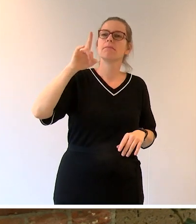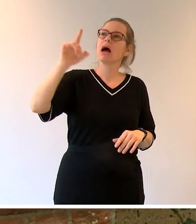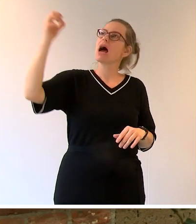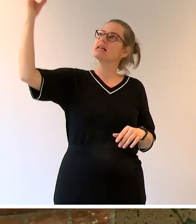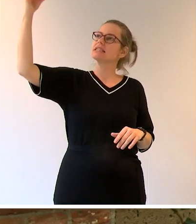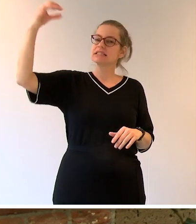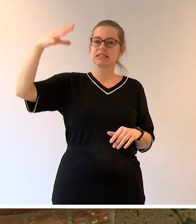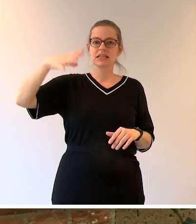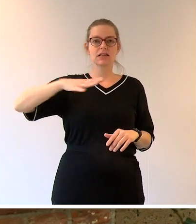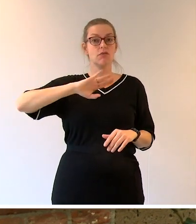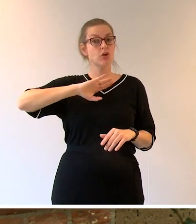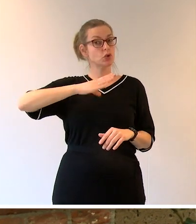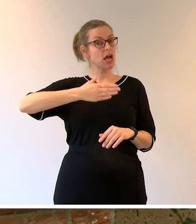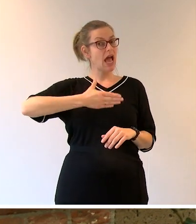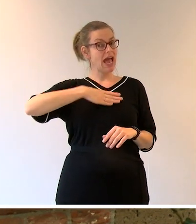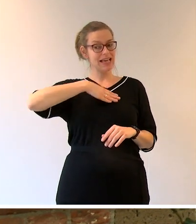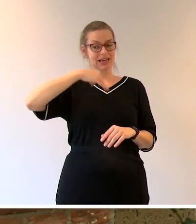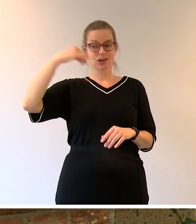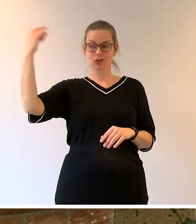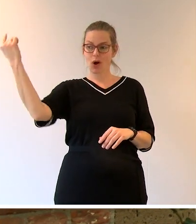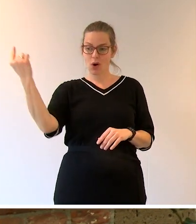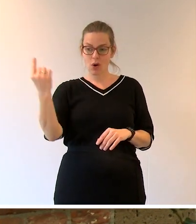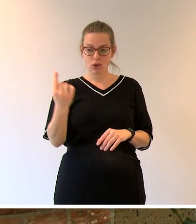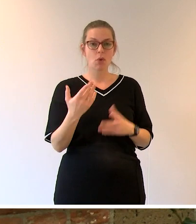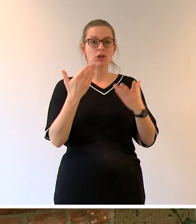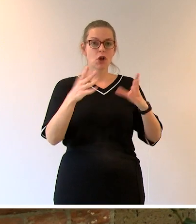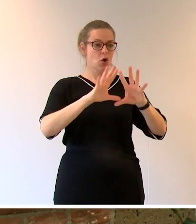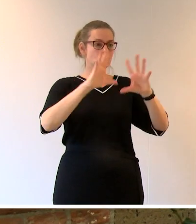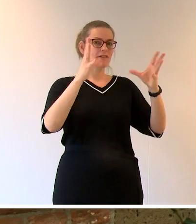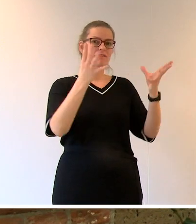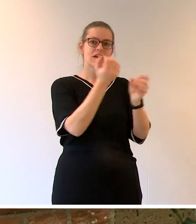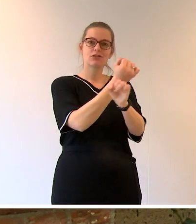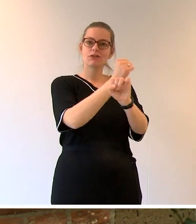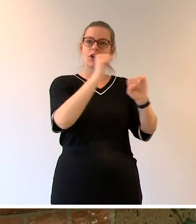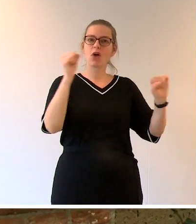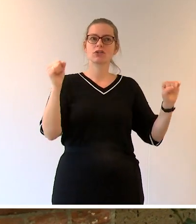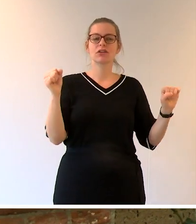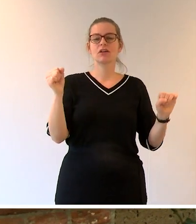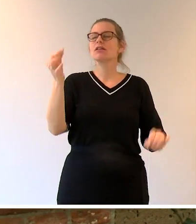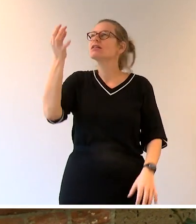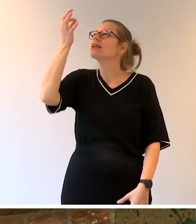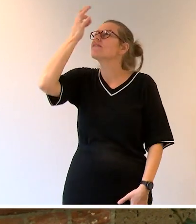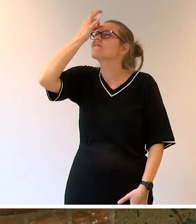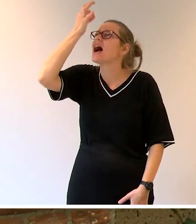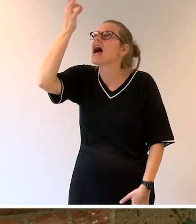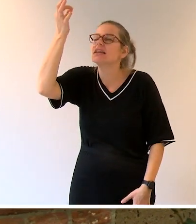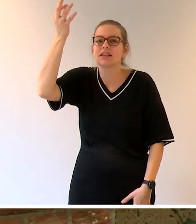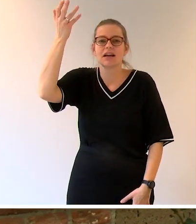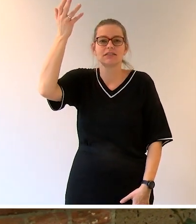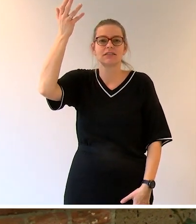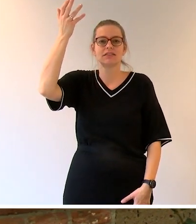van uw eigen zoon de wereld te verlossen. Die wijsheid, daar kun